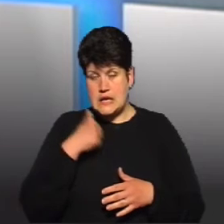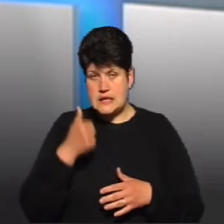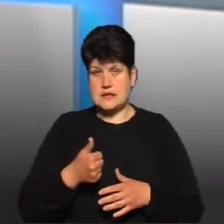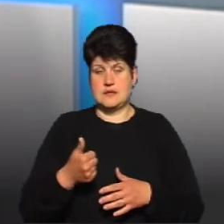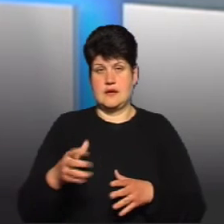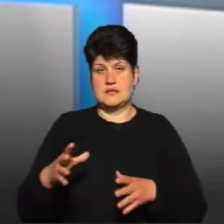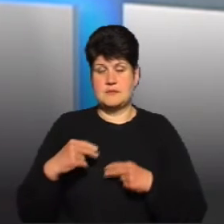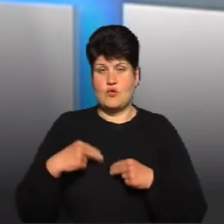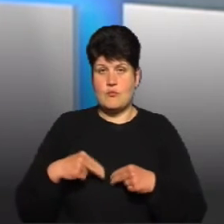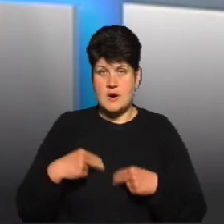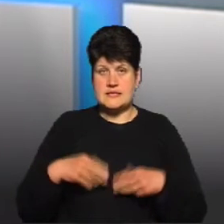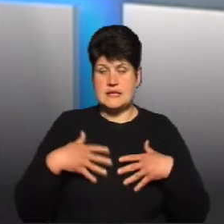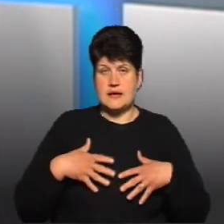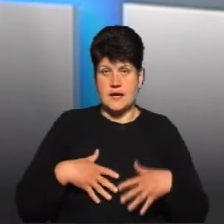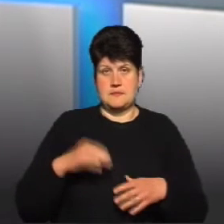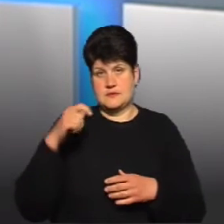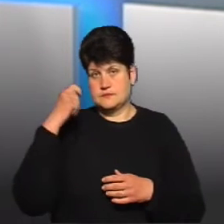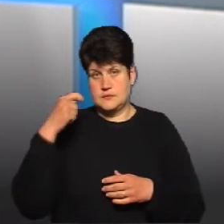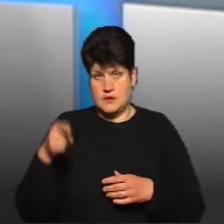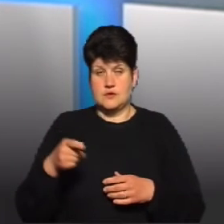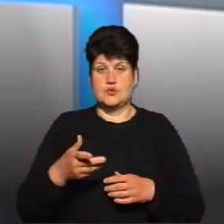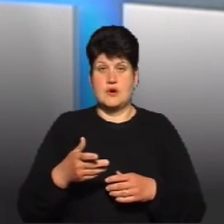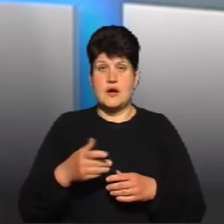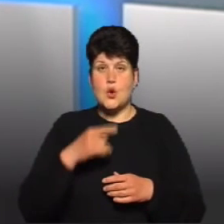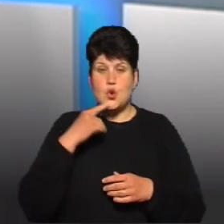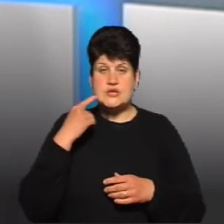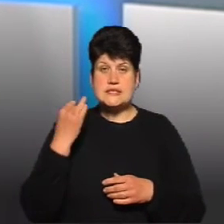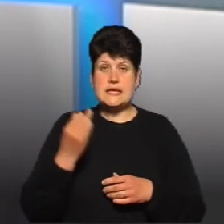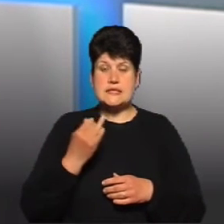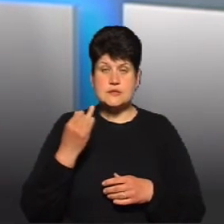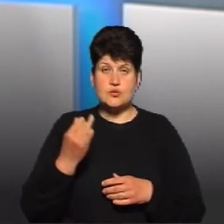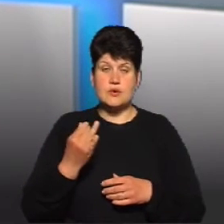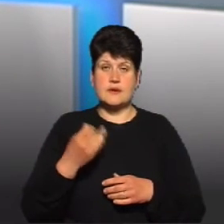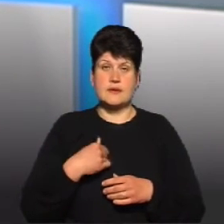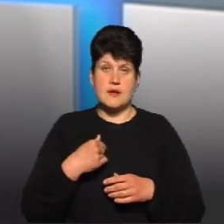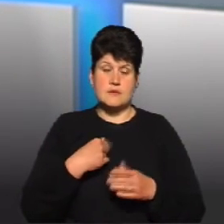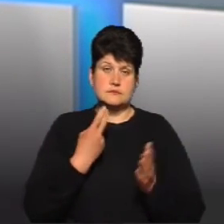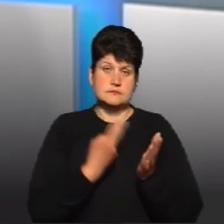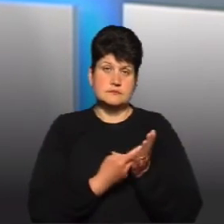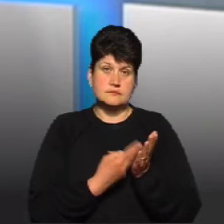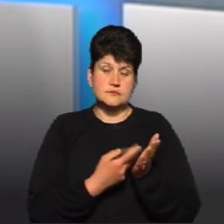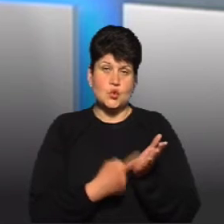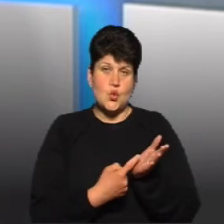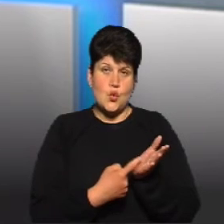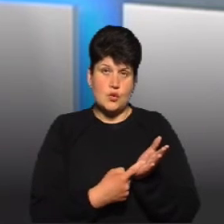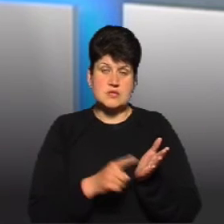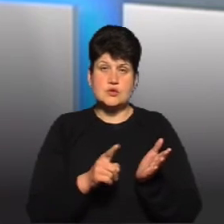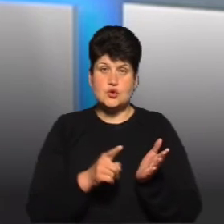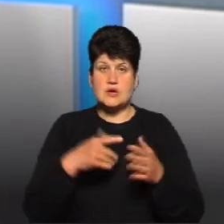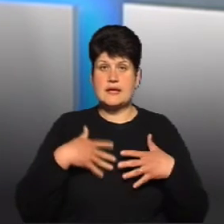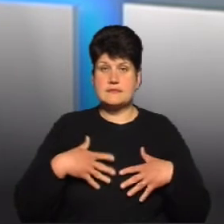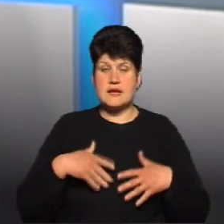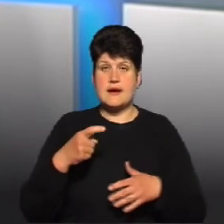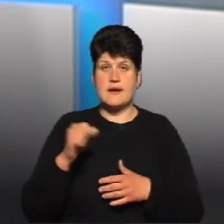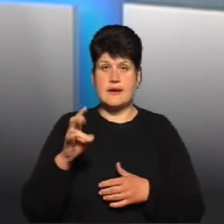Османською імперією, так? Хоча російська історіографія нам наводить докази, що все ж таки Кримське ханство було